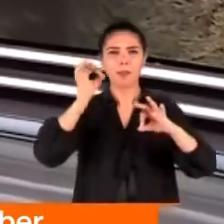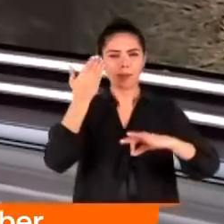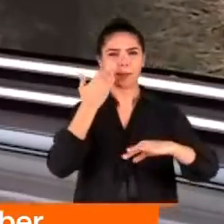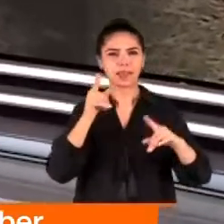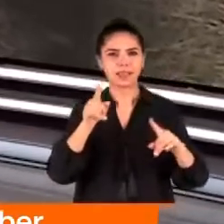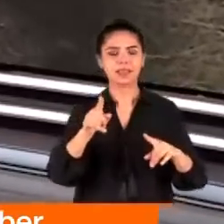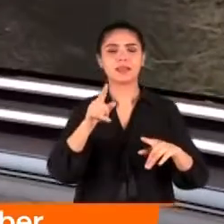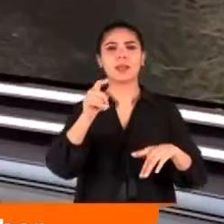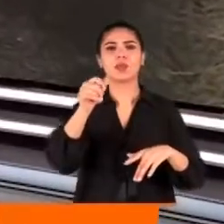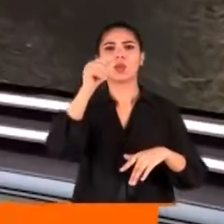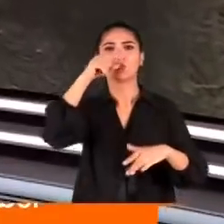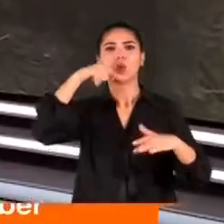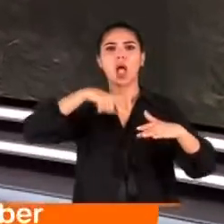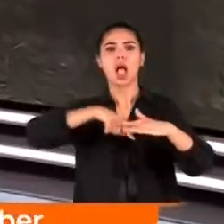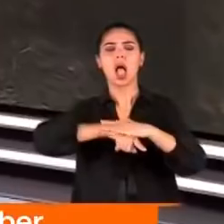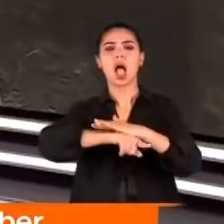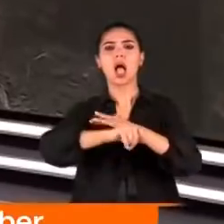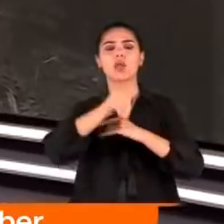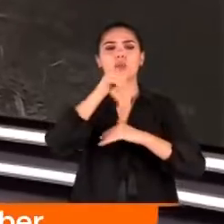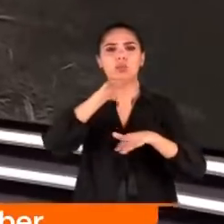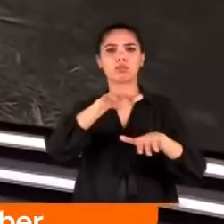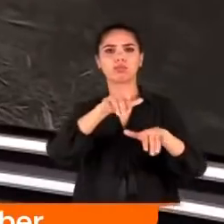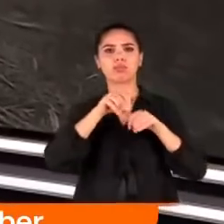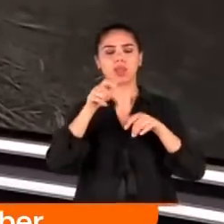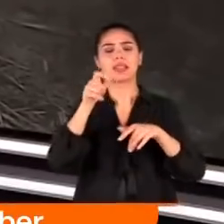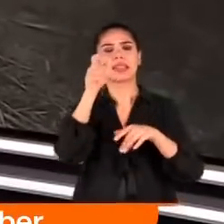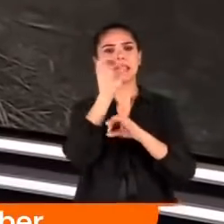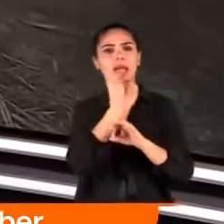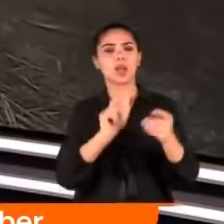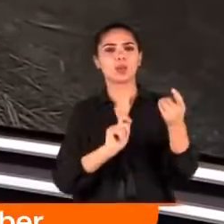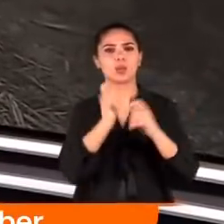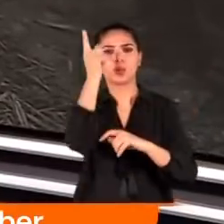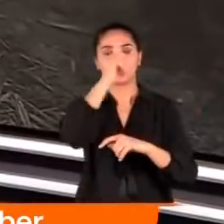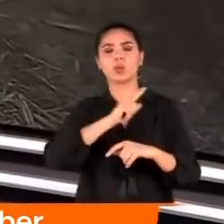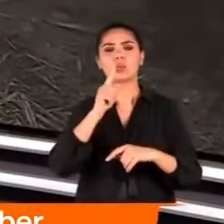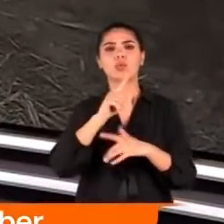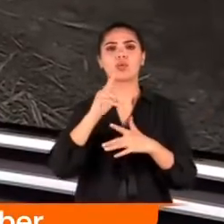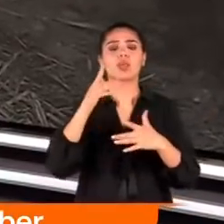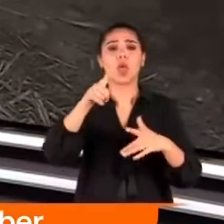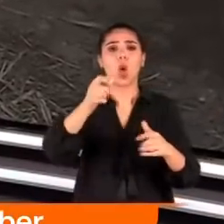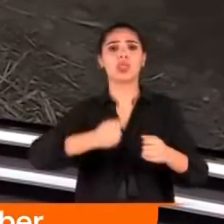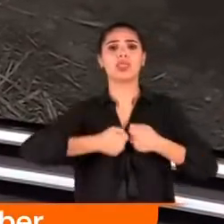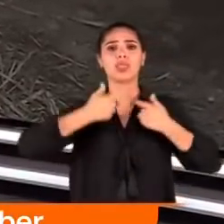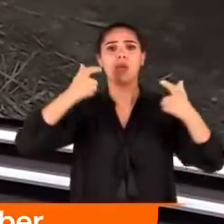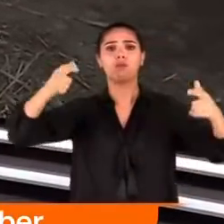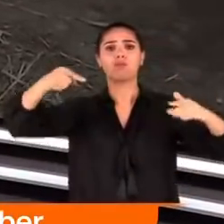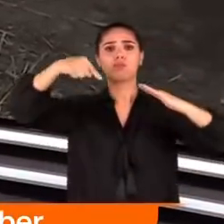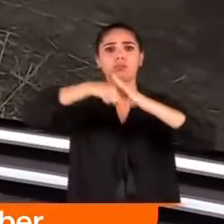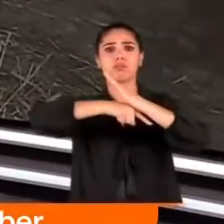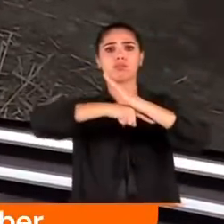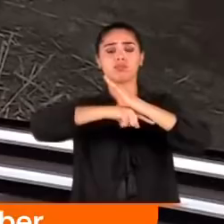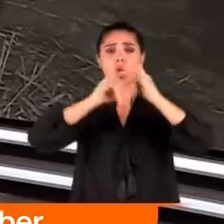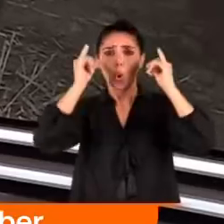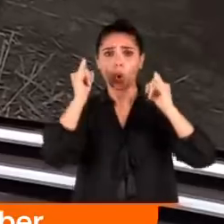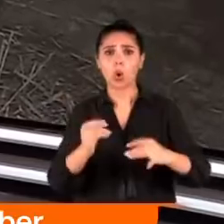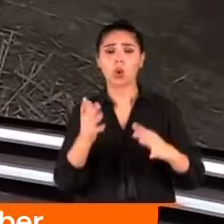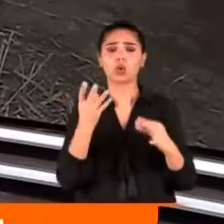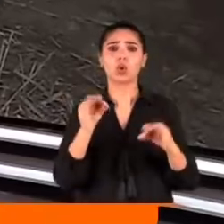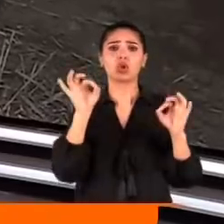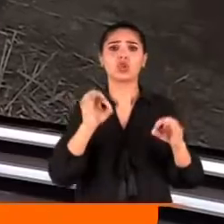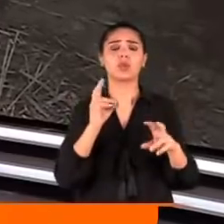getirmiştik. Yeraltı suyunun çekilmesi ya da bilinçsiz kullanılması yüzünden oluşan o dev obruklar artık korkutucu bir noktaya ulaştı.